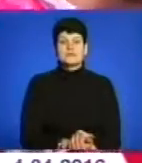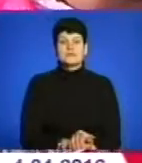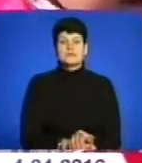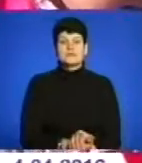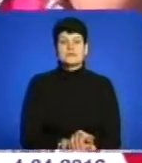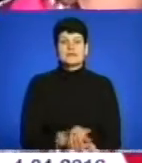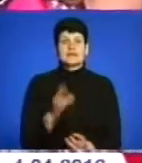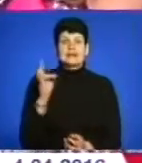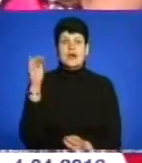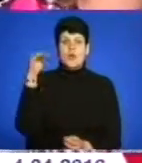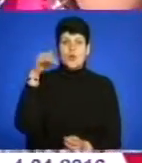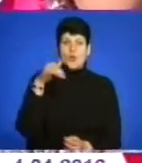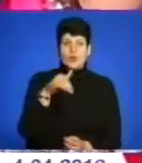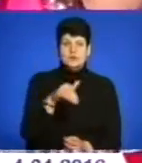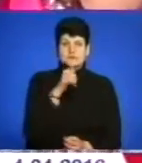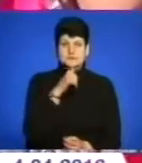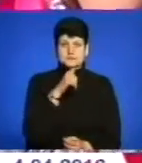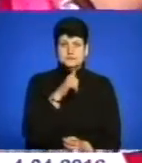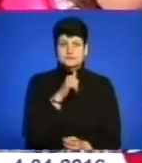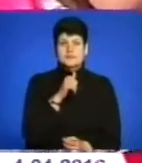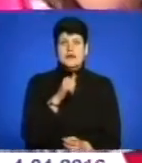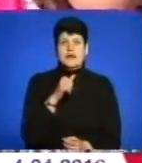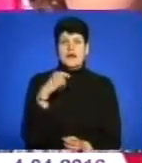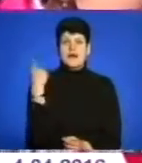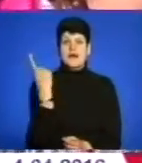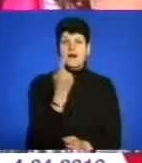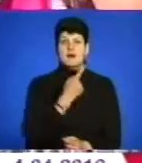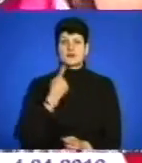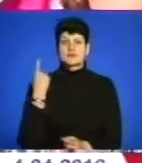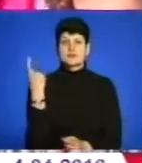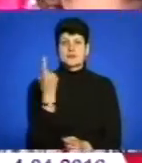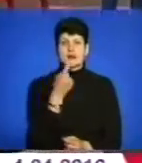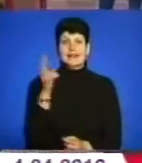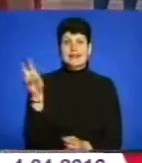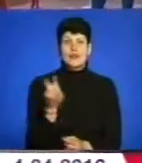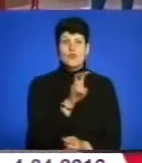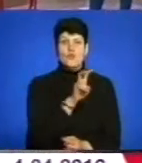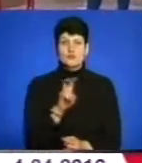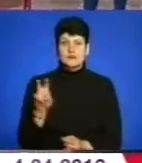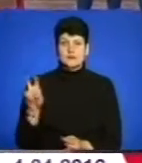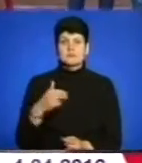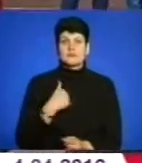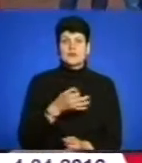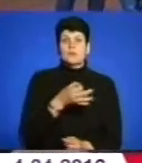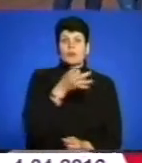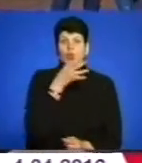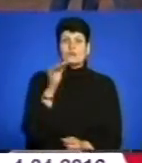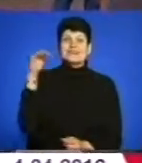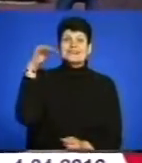На горці, на каруселі, на гойдалках. Мені подобаються